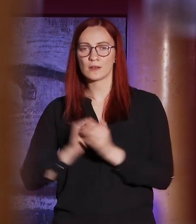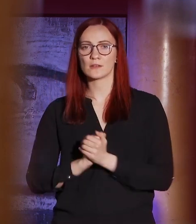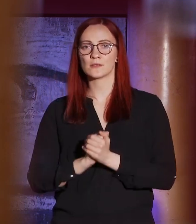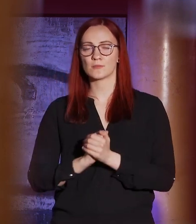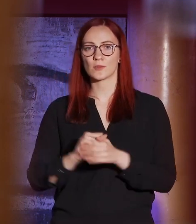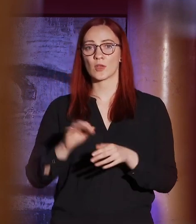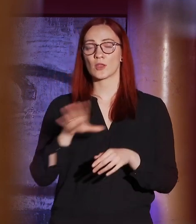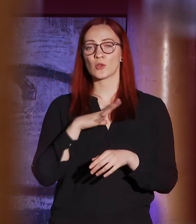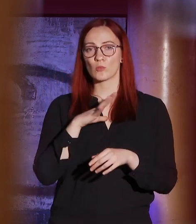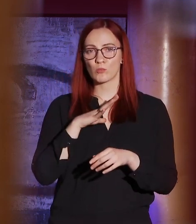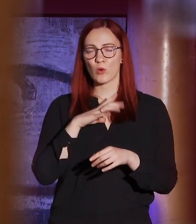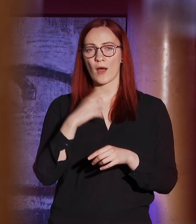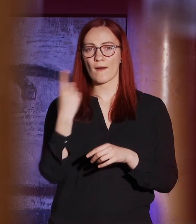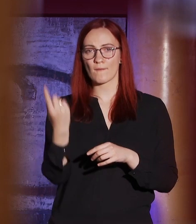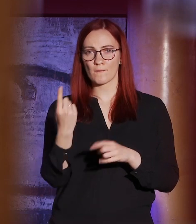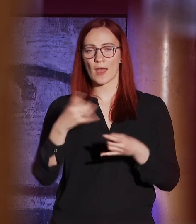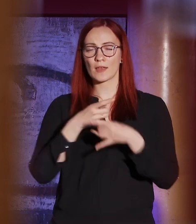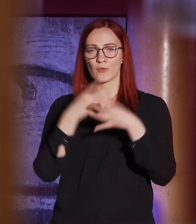festivalį, kuriame buvo